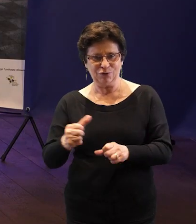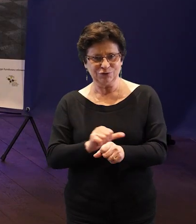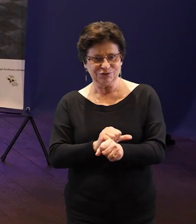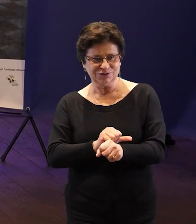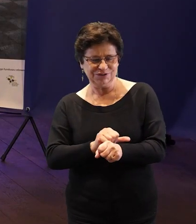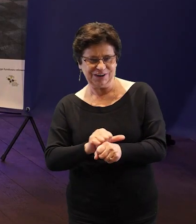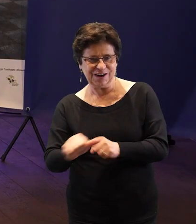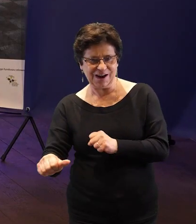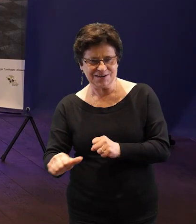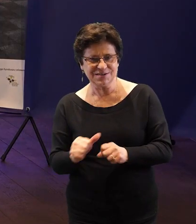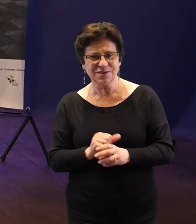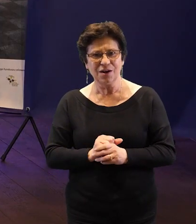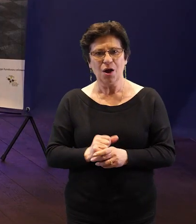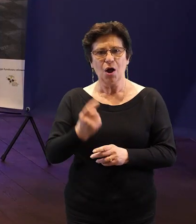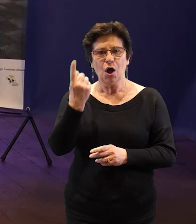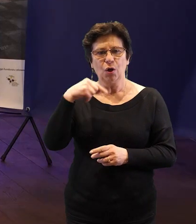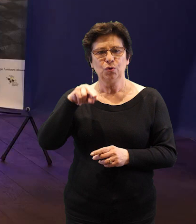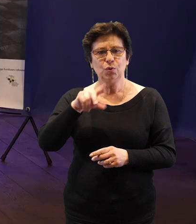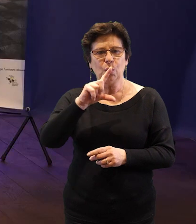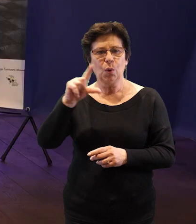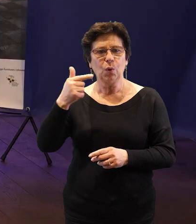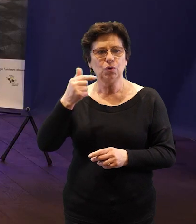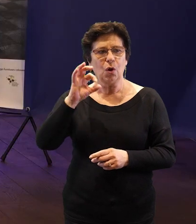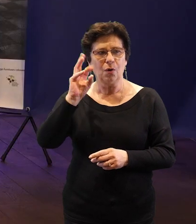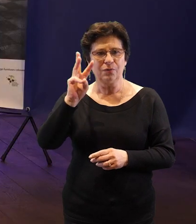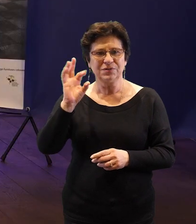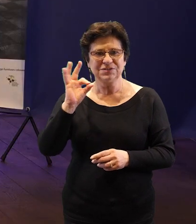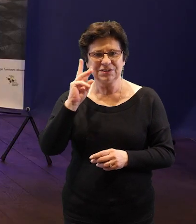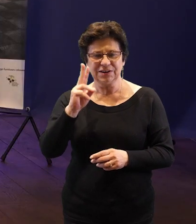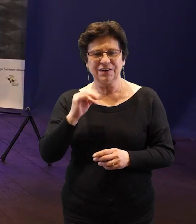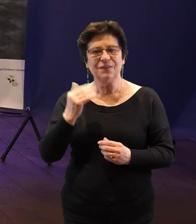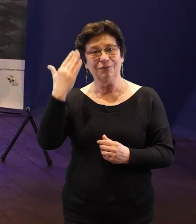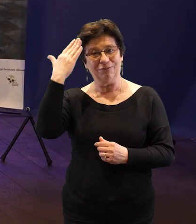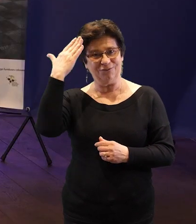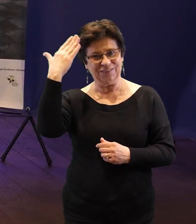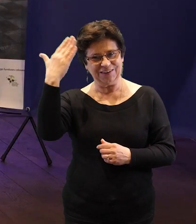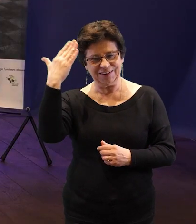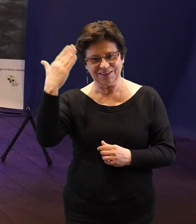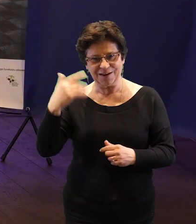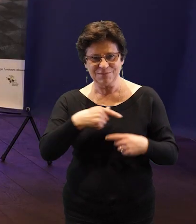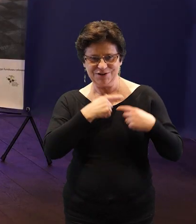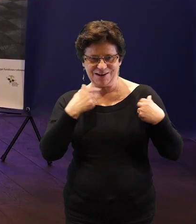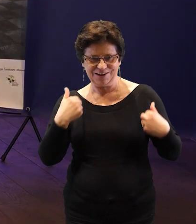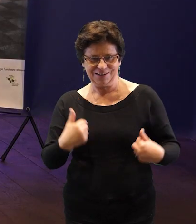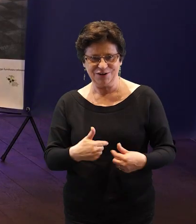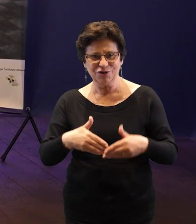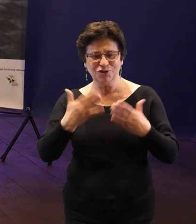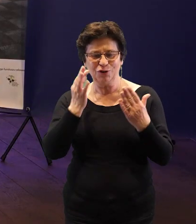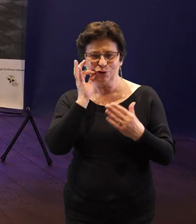pan Bartosz Rdultowski. Dzień dobry Państwu, witam serdecznie.